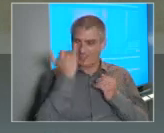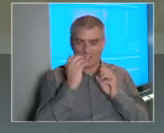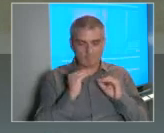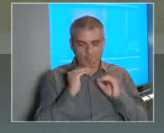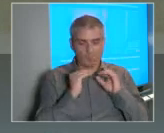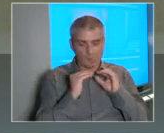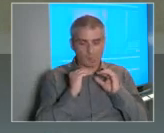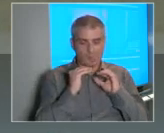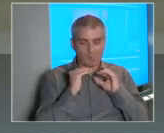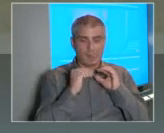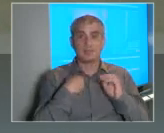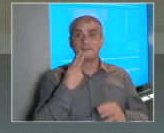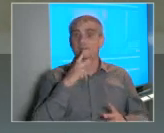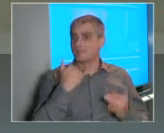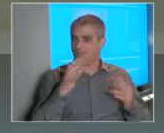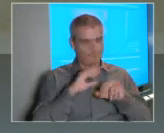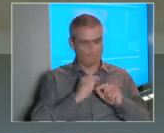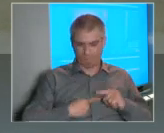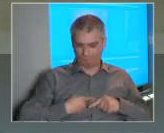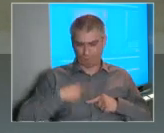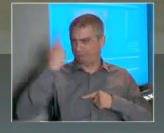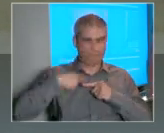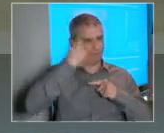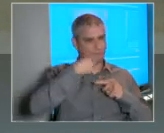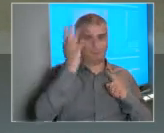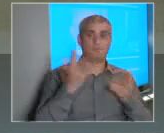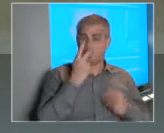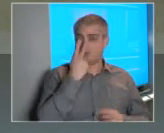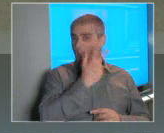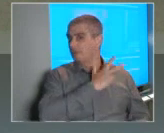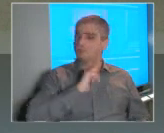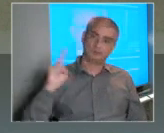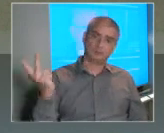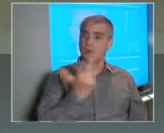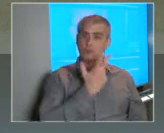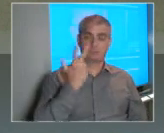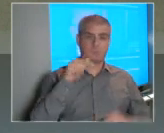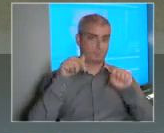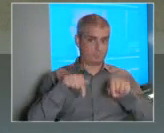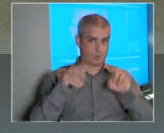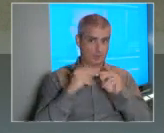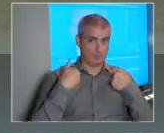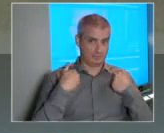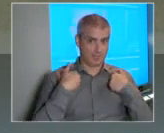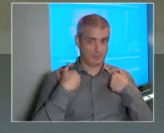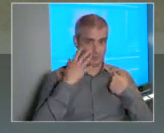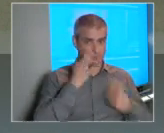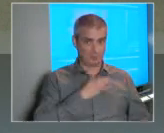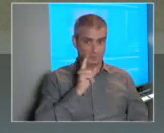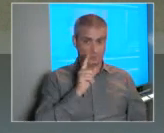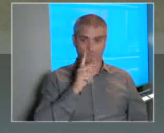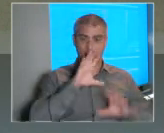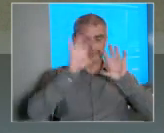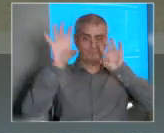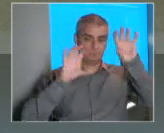בגרפיקה? אני מבטיח לכם, במדגמים הערב זה יעלה הרבה יותר מהר. אגב, תוכלו לראות את שלושתם כאן אצלנו. שימו לב,